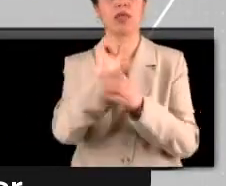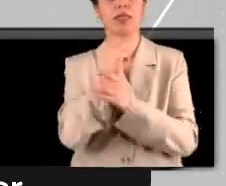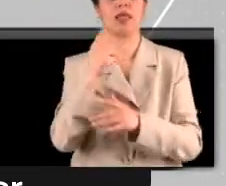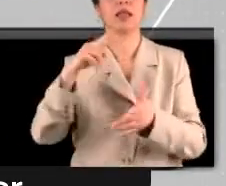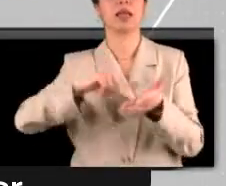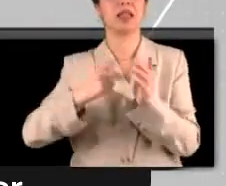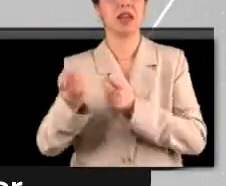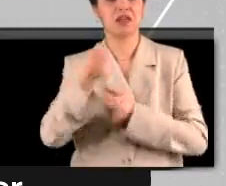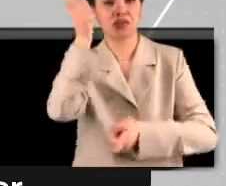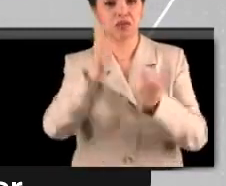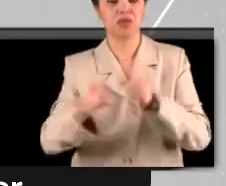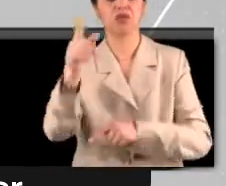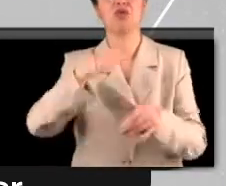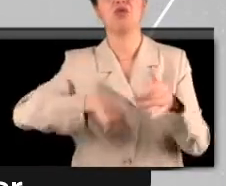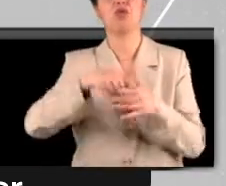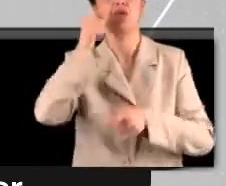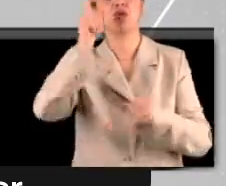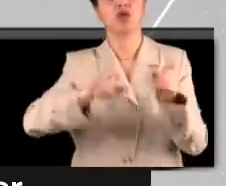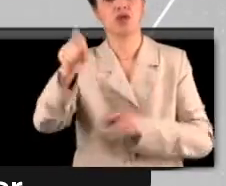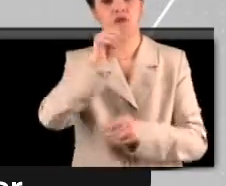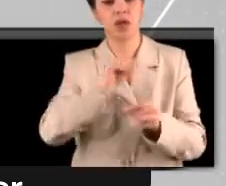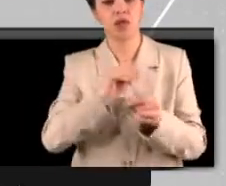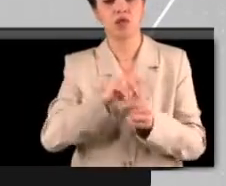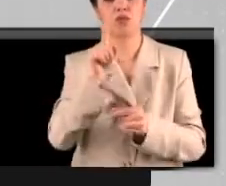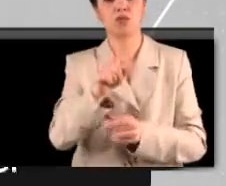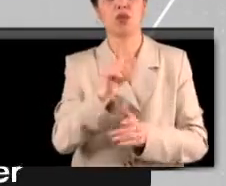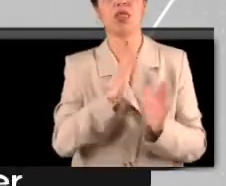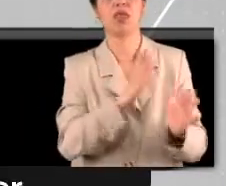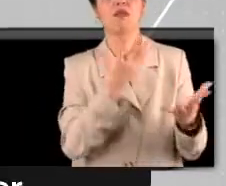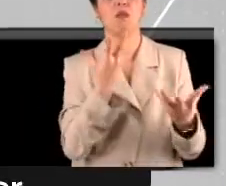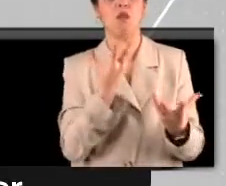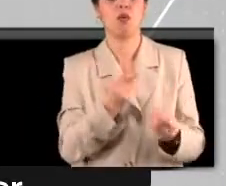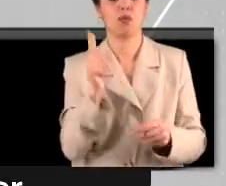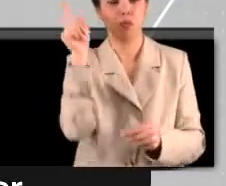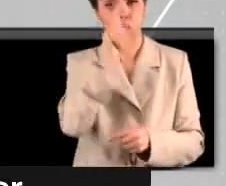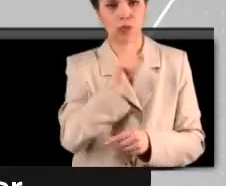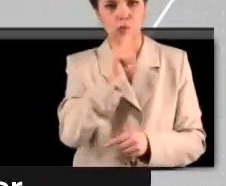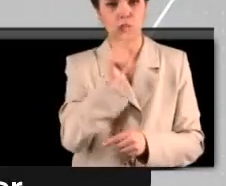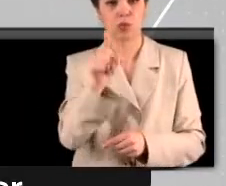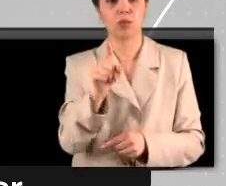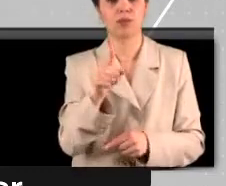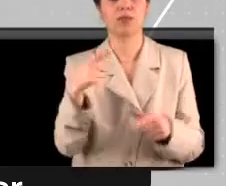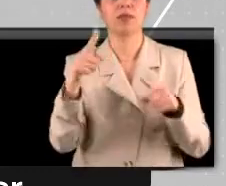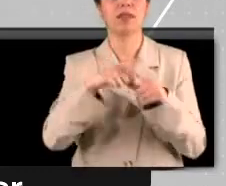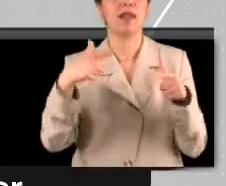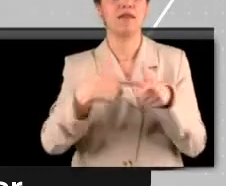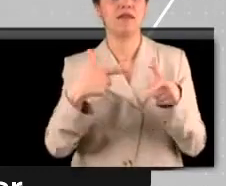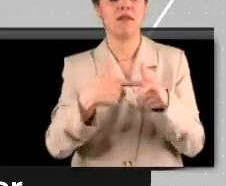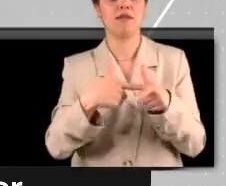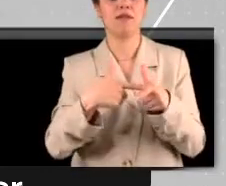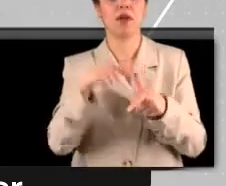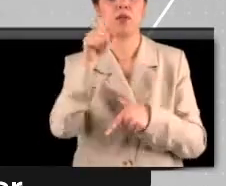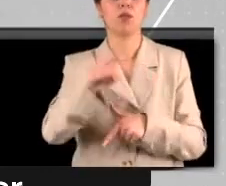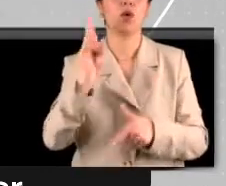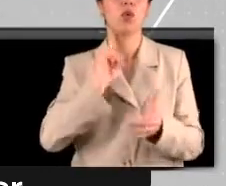idari personel ve futbolcular açısından da bu durumun sürdürülemeyecek bir hale gelmesi sebebiyle TFF kulüplerin